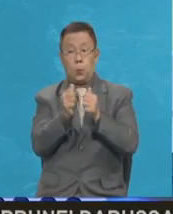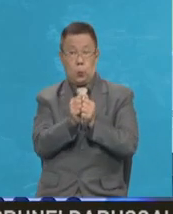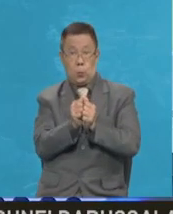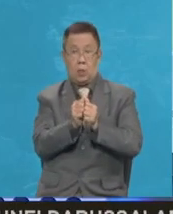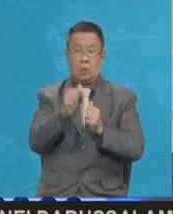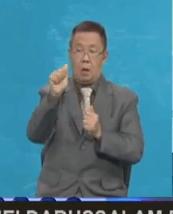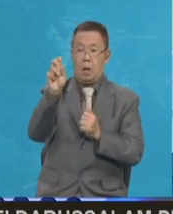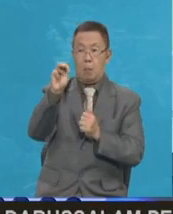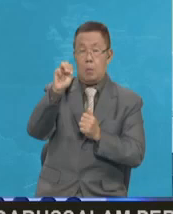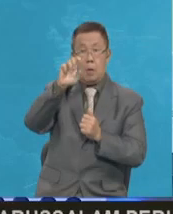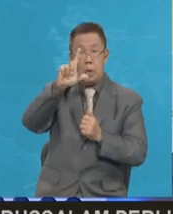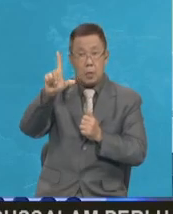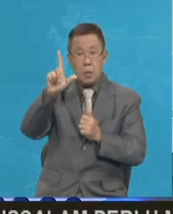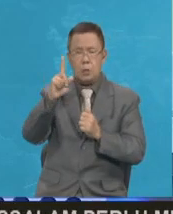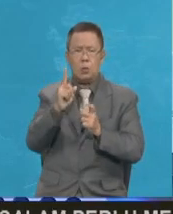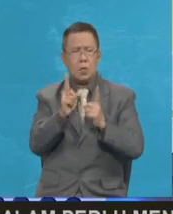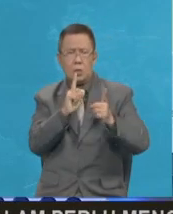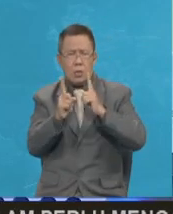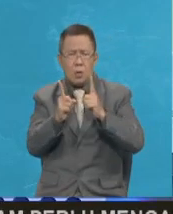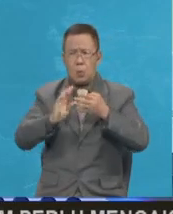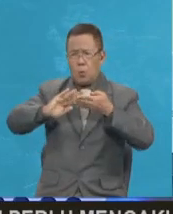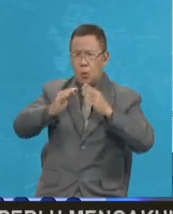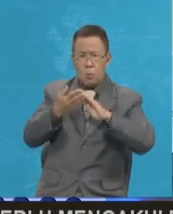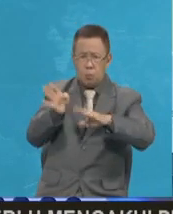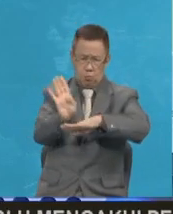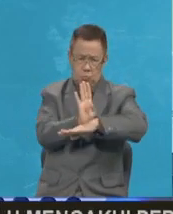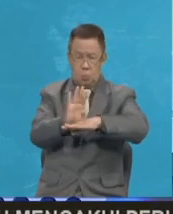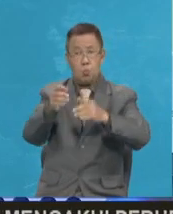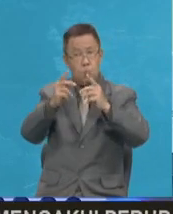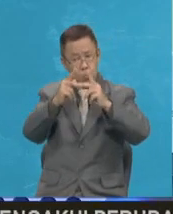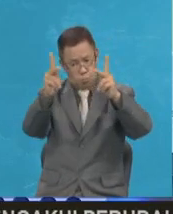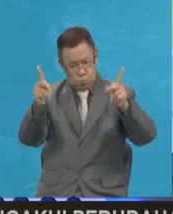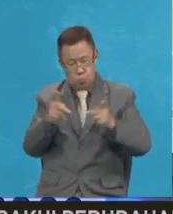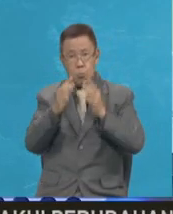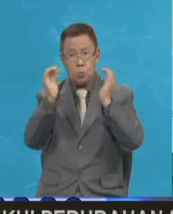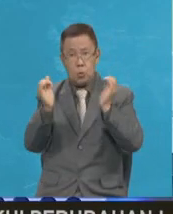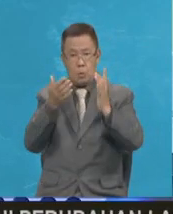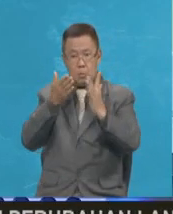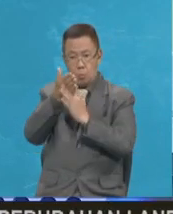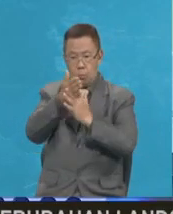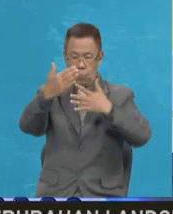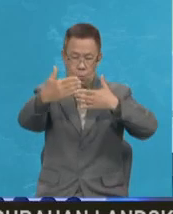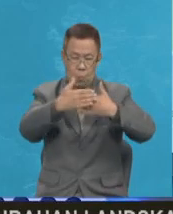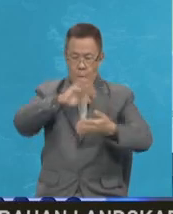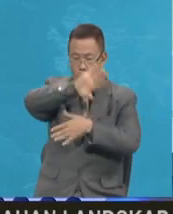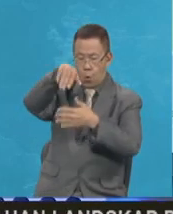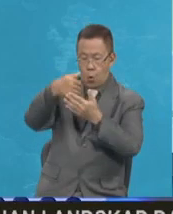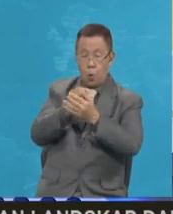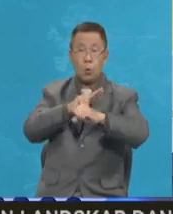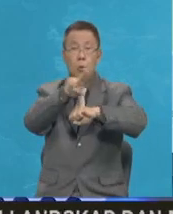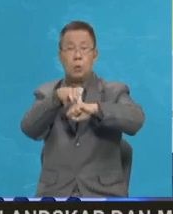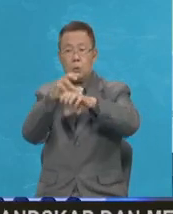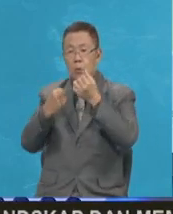Haji Muhammad Aminuddin Abdulloh menyarankan community perniagaan di negara ini untuk bersatu melalui pendekatan whole Of Nation